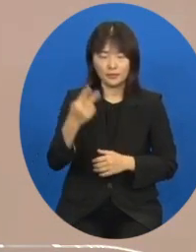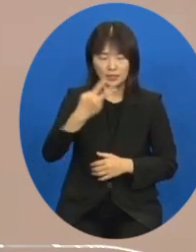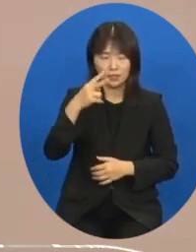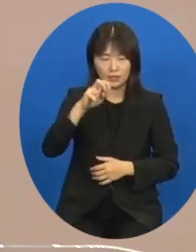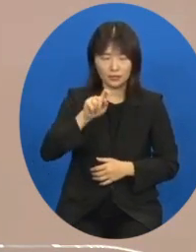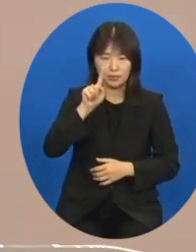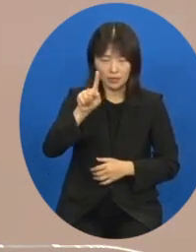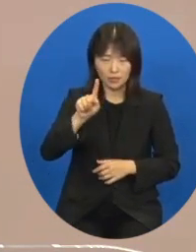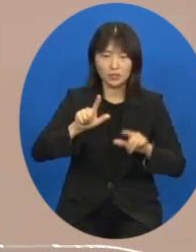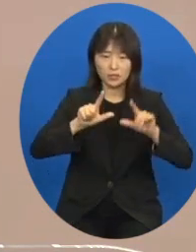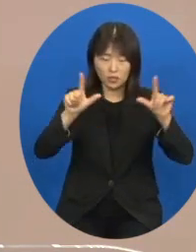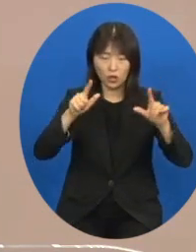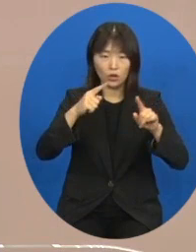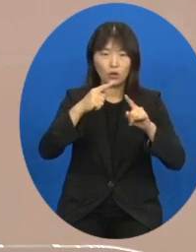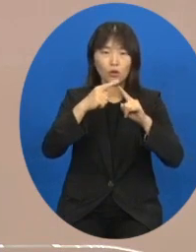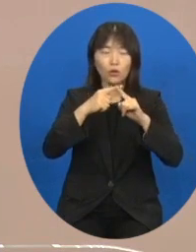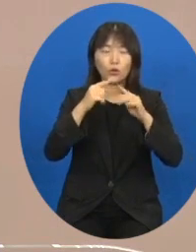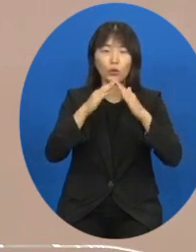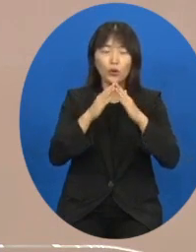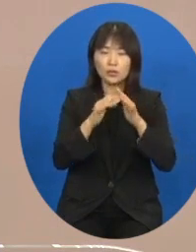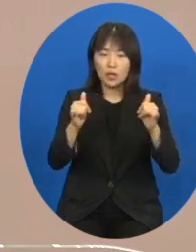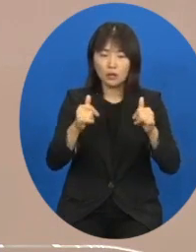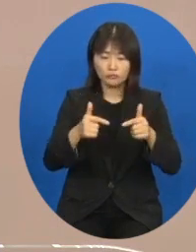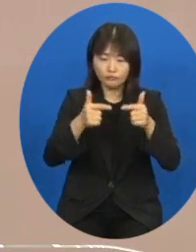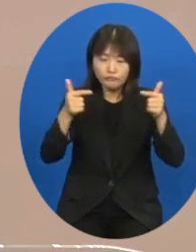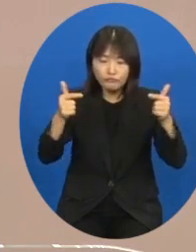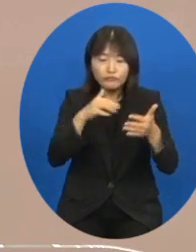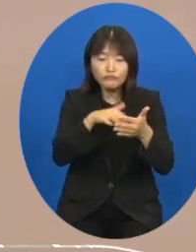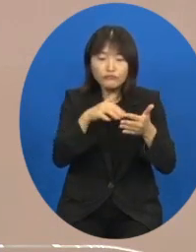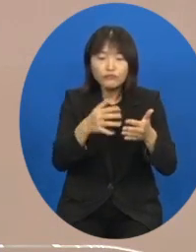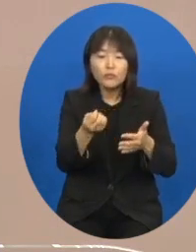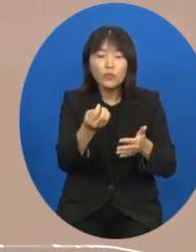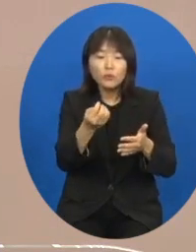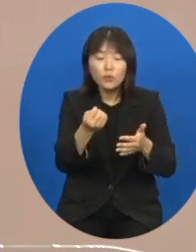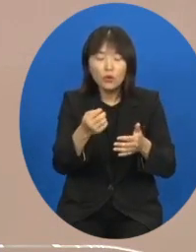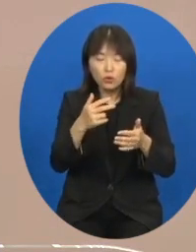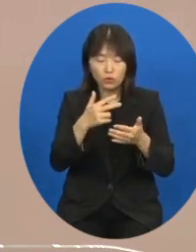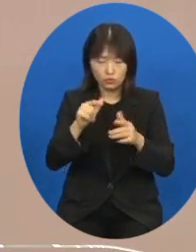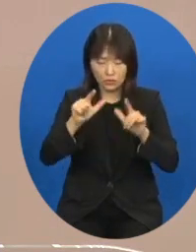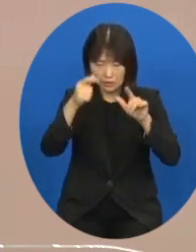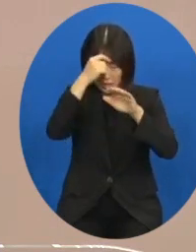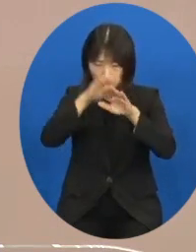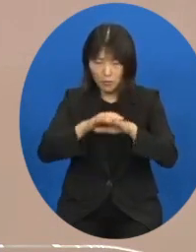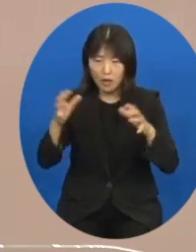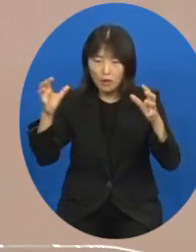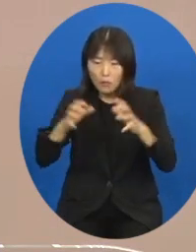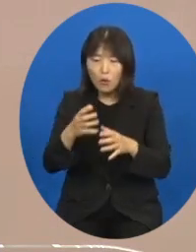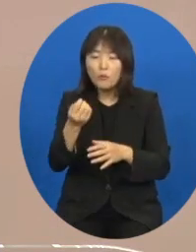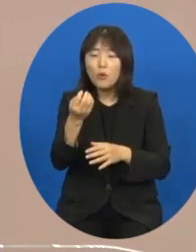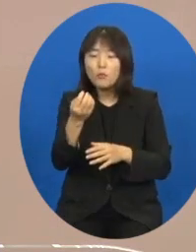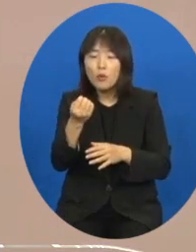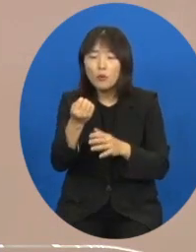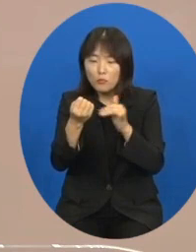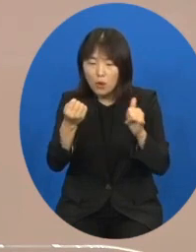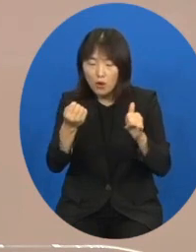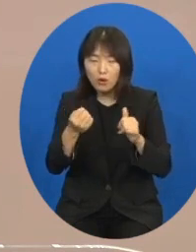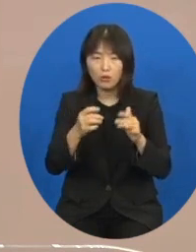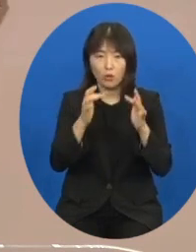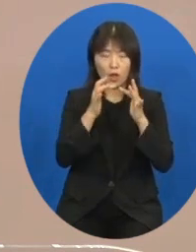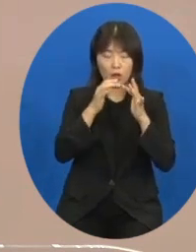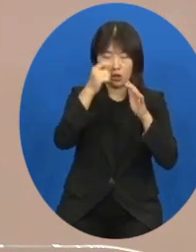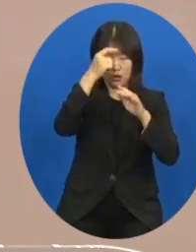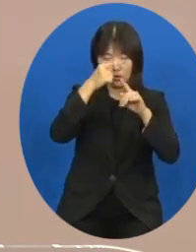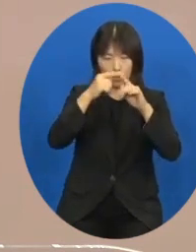2021년에 교인은 도대체 몇 명이나 늘었냐? 주일 예배는 몇 명이나 모이냐? 온라인